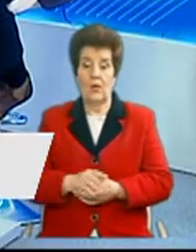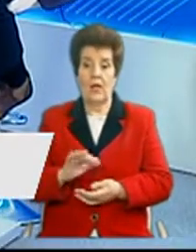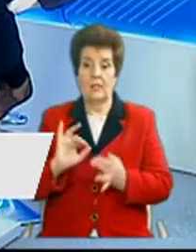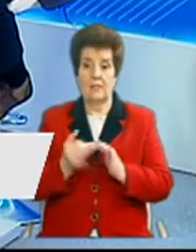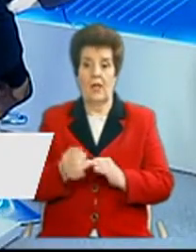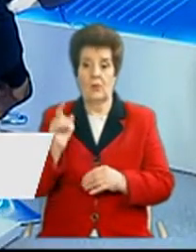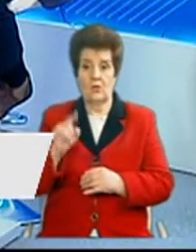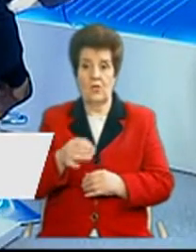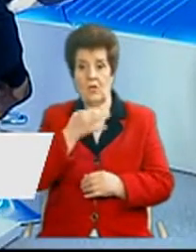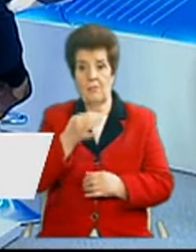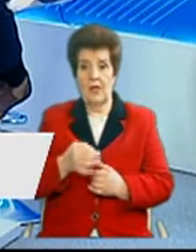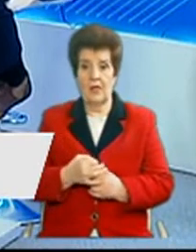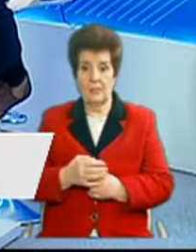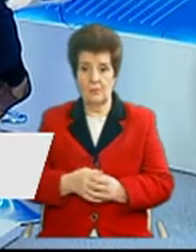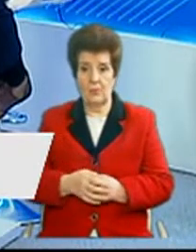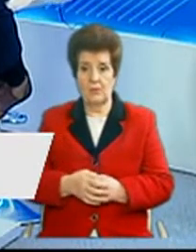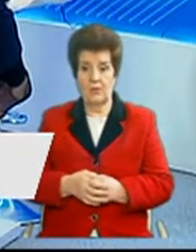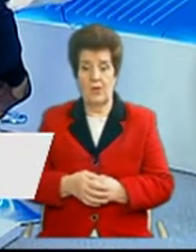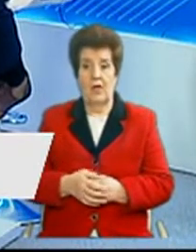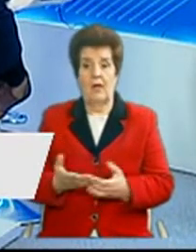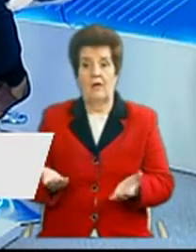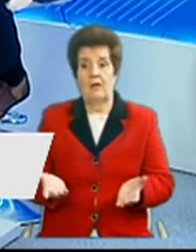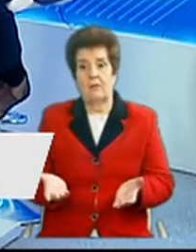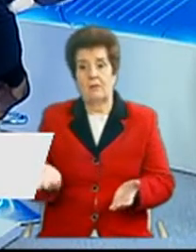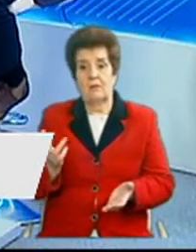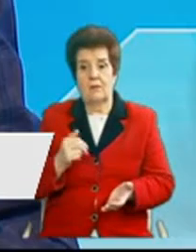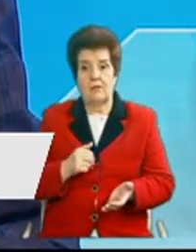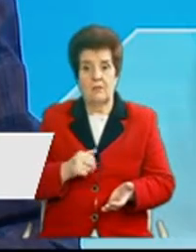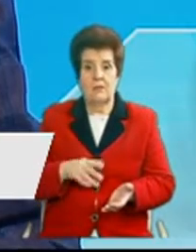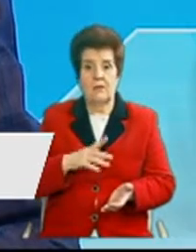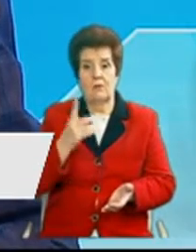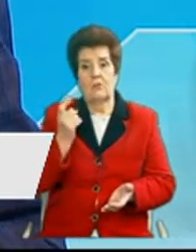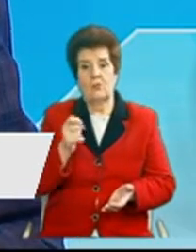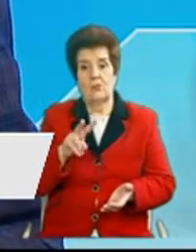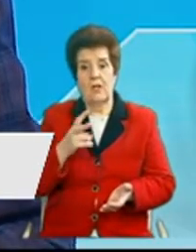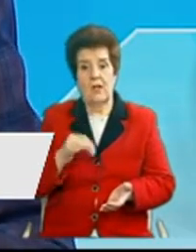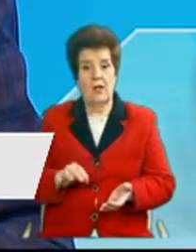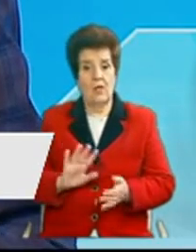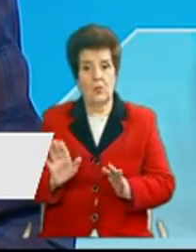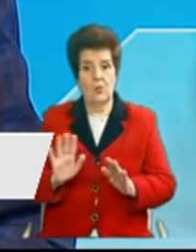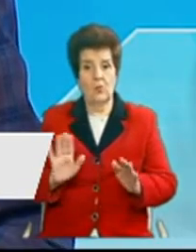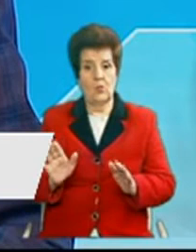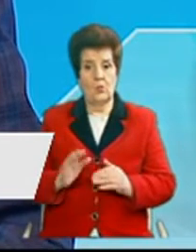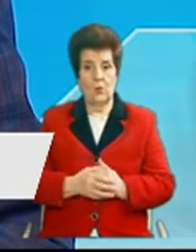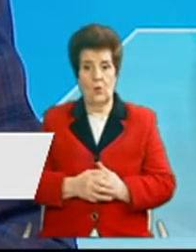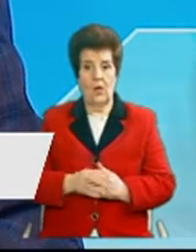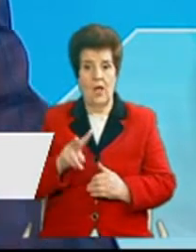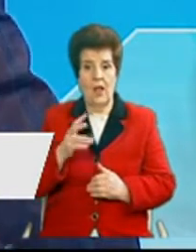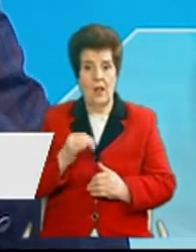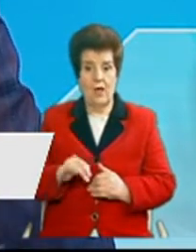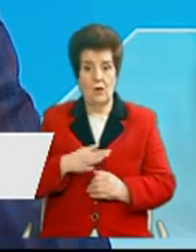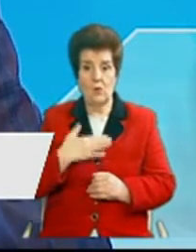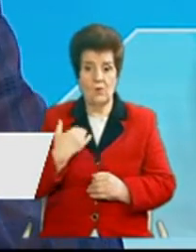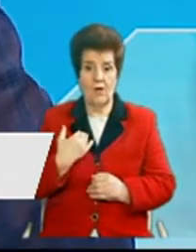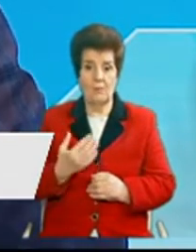celălalt mi-a mai răspuns, ei, noi am dat, dați ca și toți ceilalți câte 100 de lei. Spun, nu, noi nu dăm lei. Noi vrem